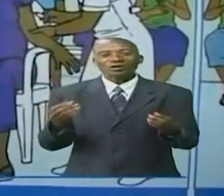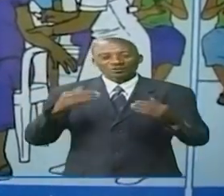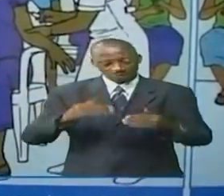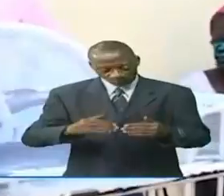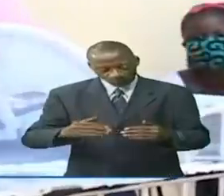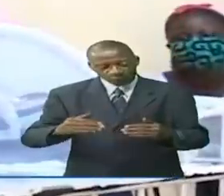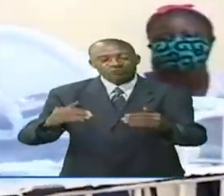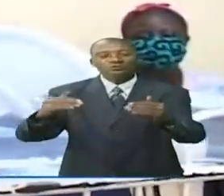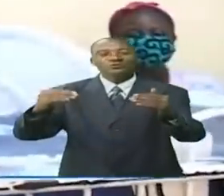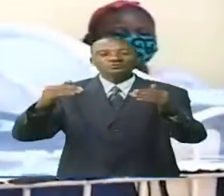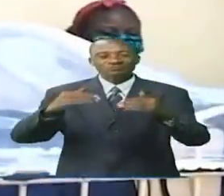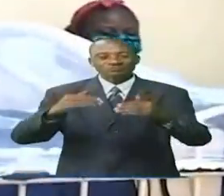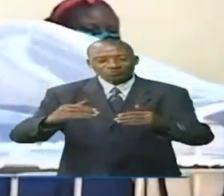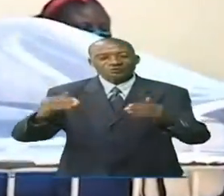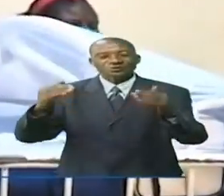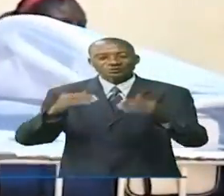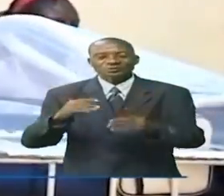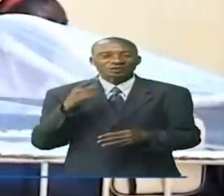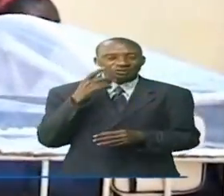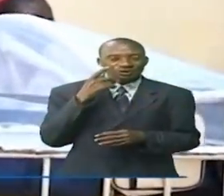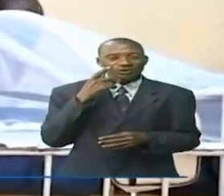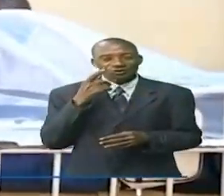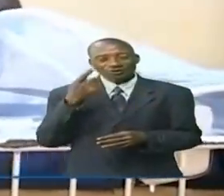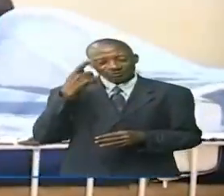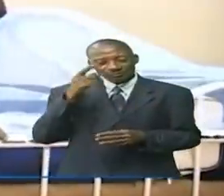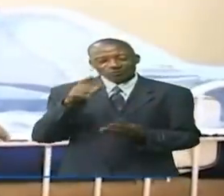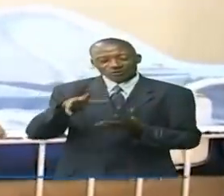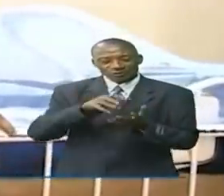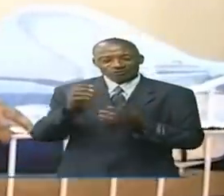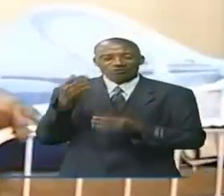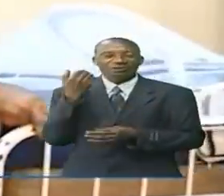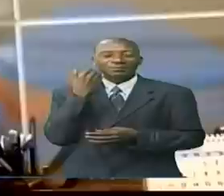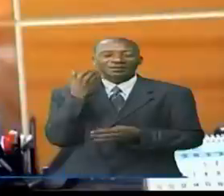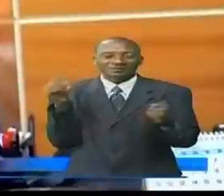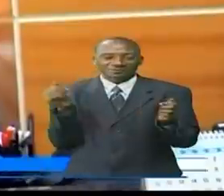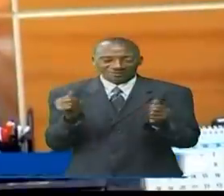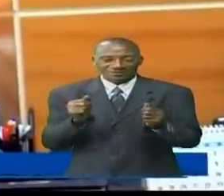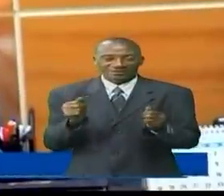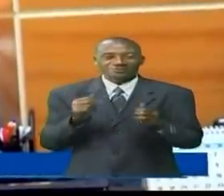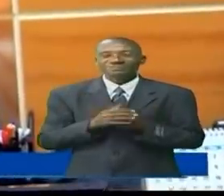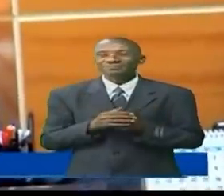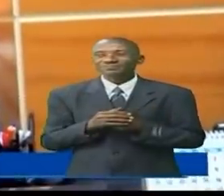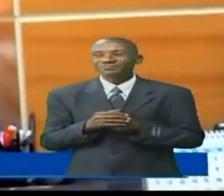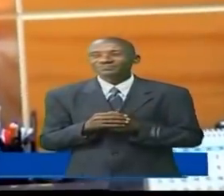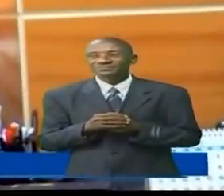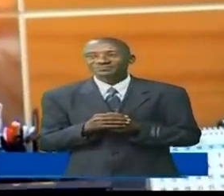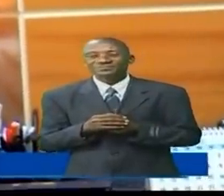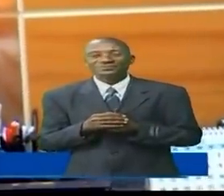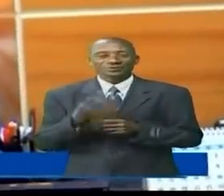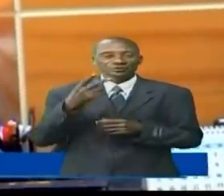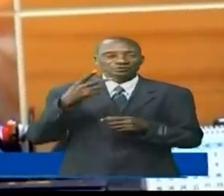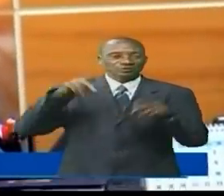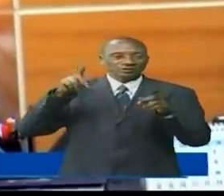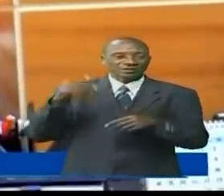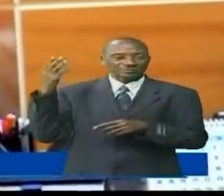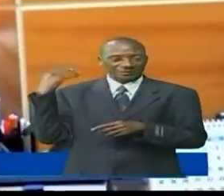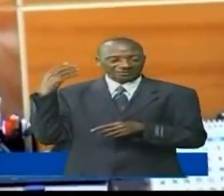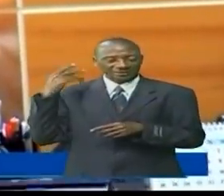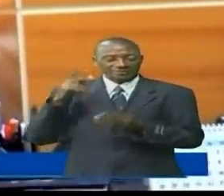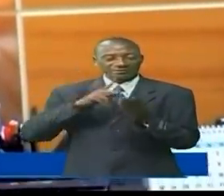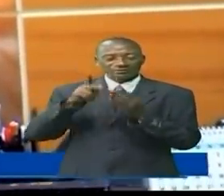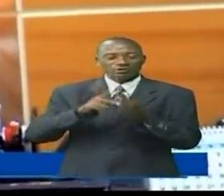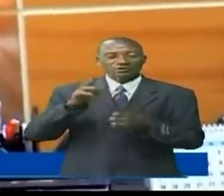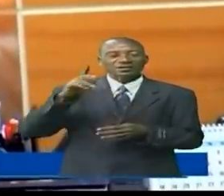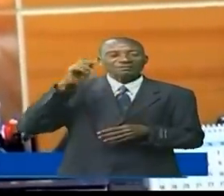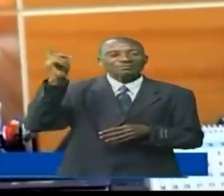afin d'innover pour réduire la charge du paludisme et sauver des vies. Il y a deux années, le Programme mondial de lutte contre